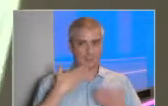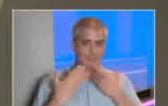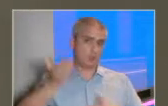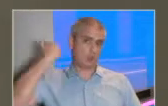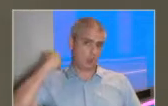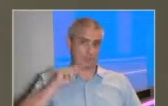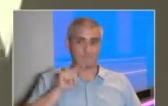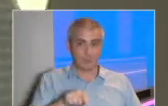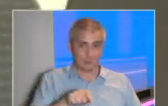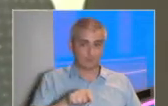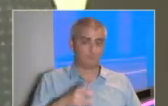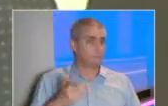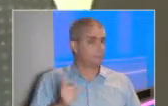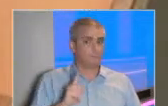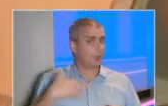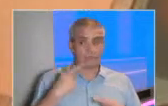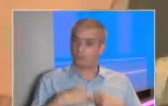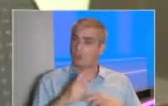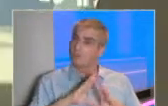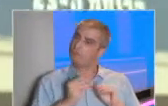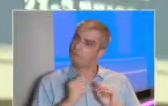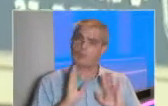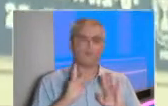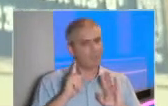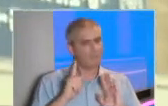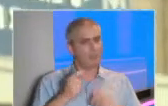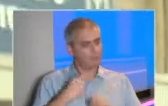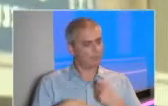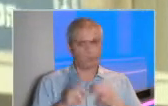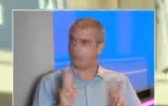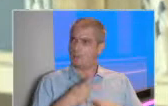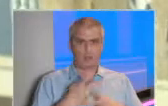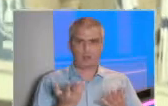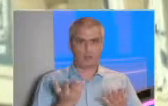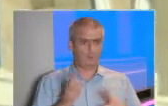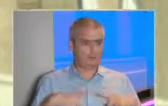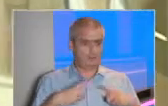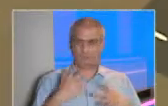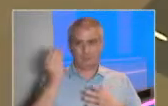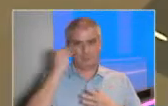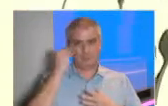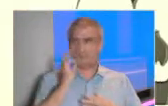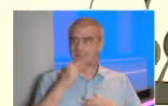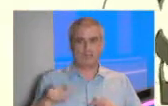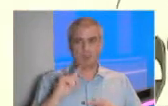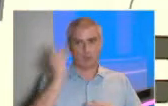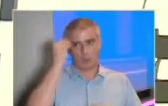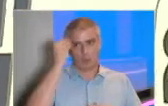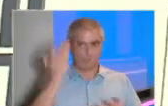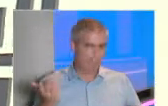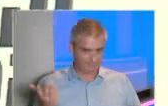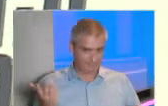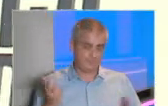הקודם בנושא. לא תהיה שנה מושלמת, אבל המשק לא יכול להתקיים כשהשכבות הצעירות אינן